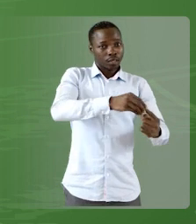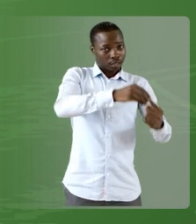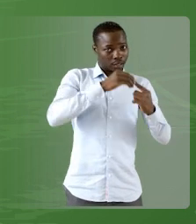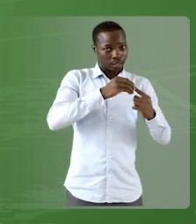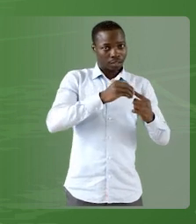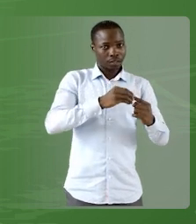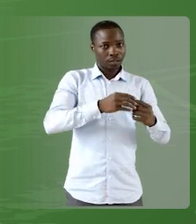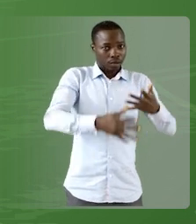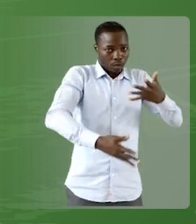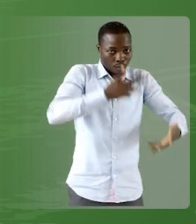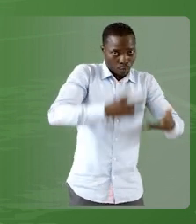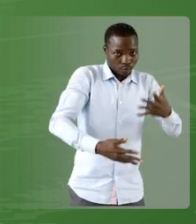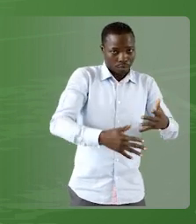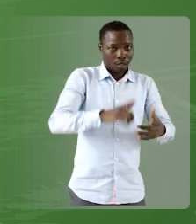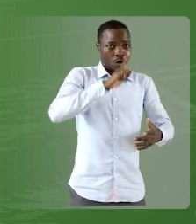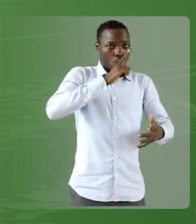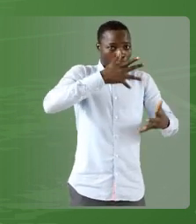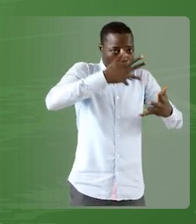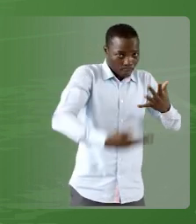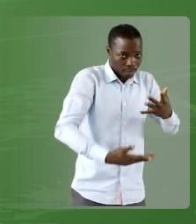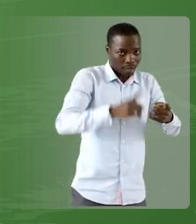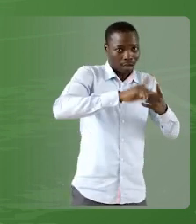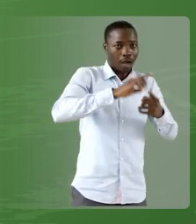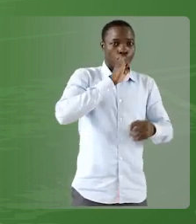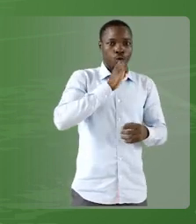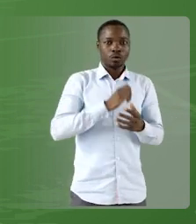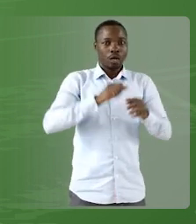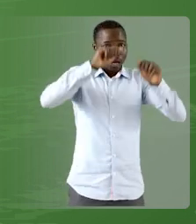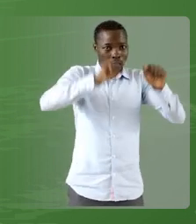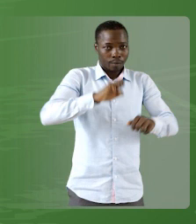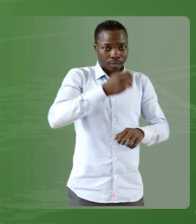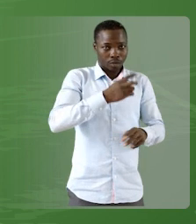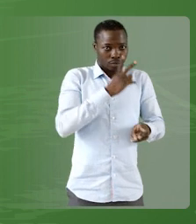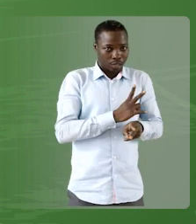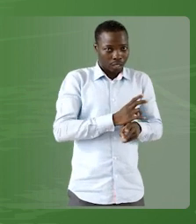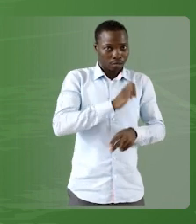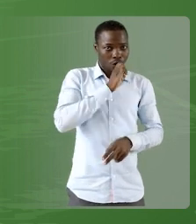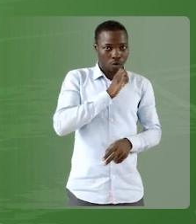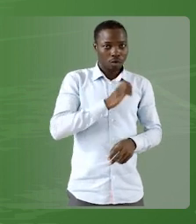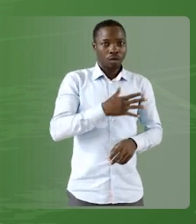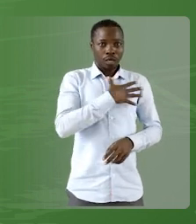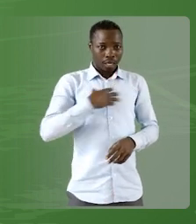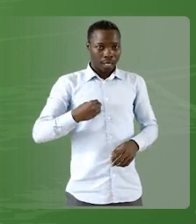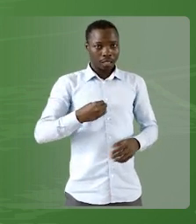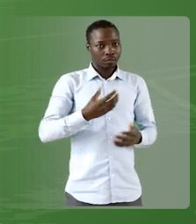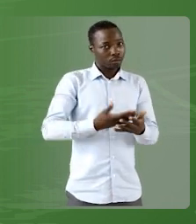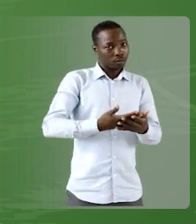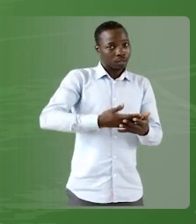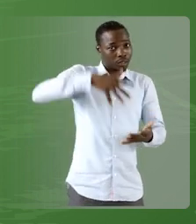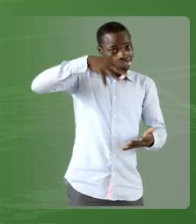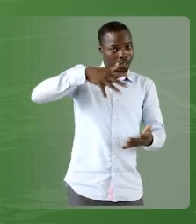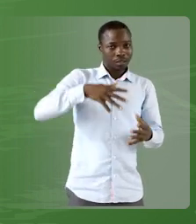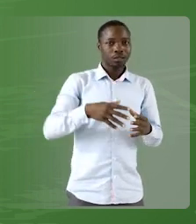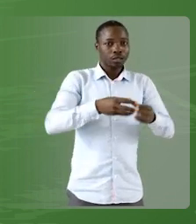porosité, perméabilité à l'eau, capacité de rétention en eau et puis fertilité d'un